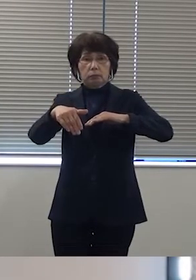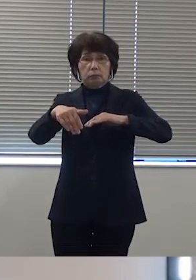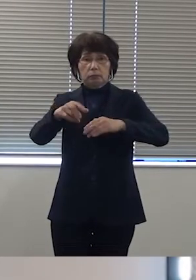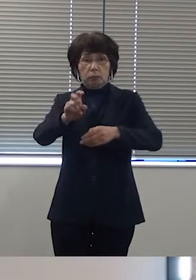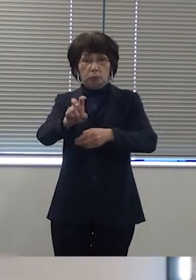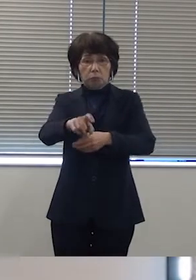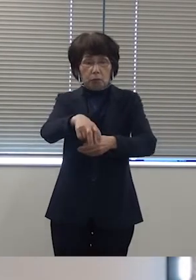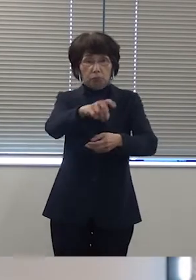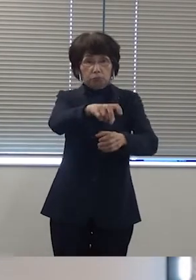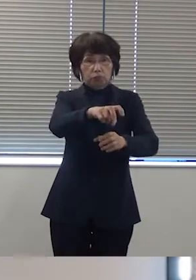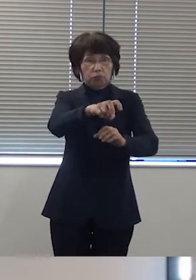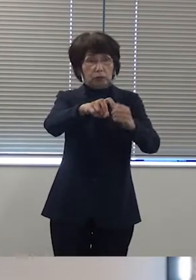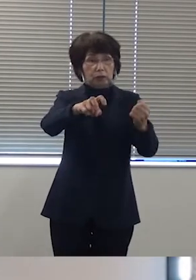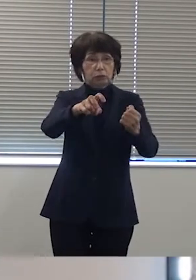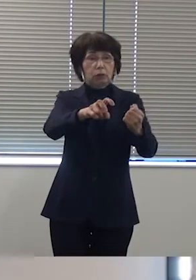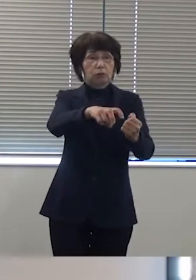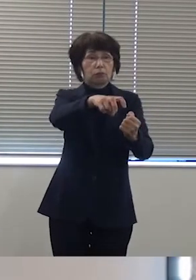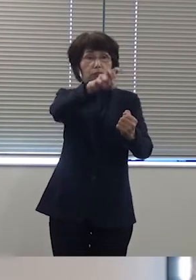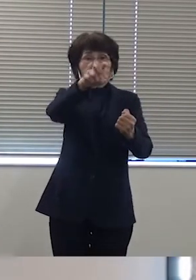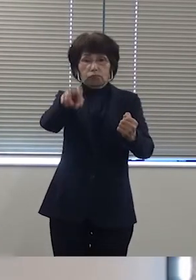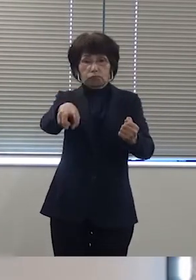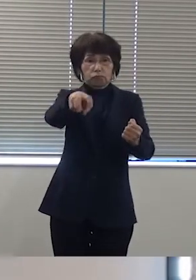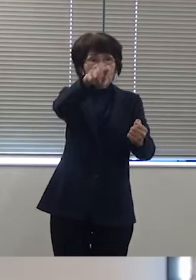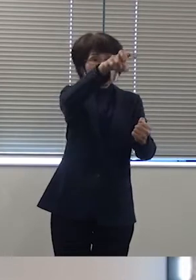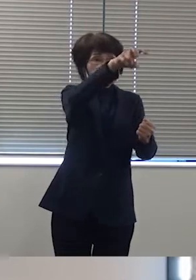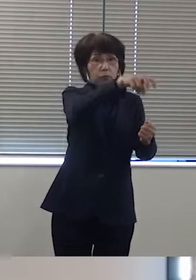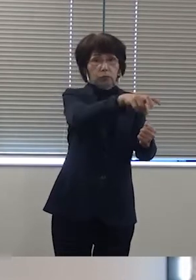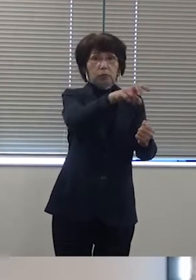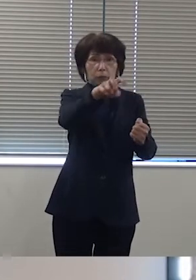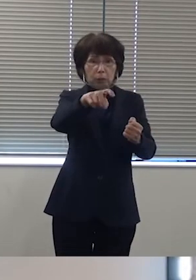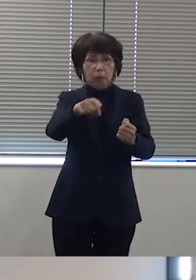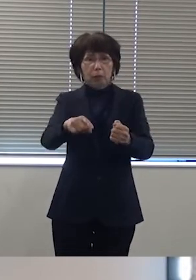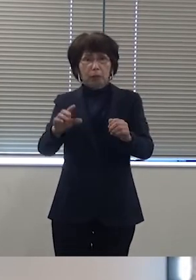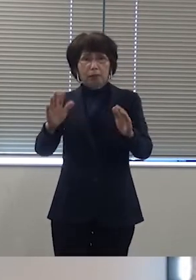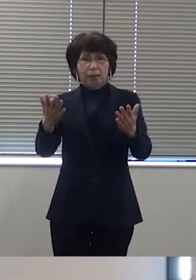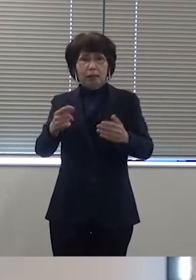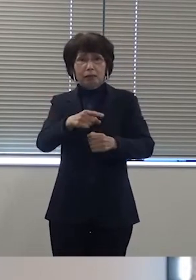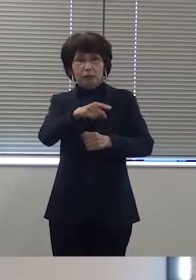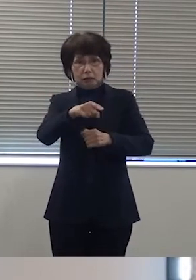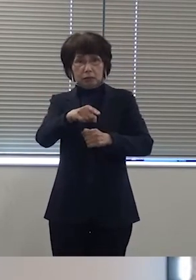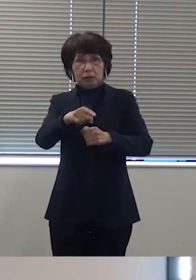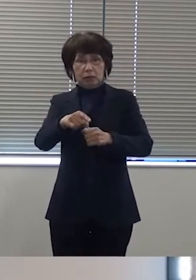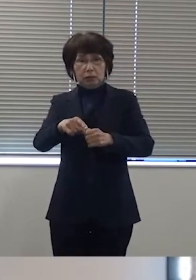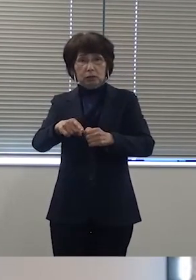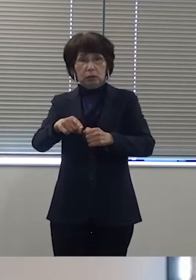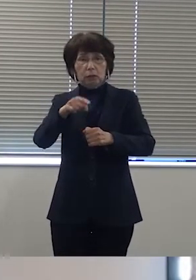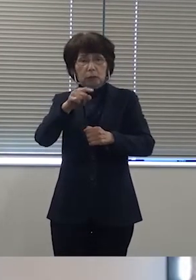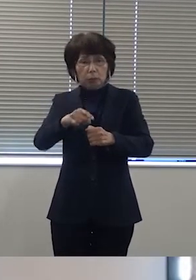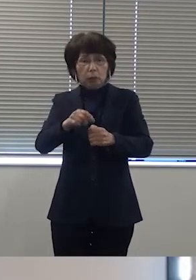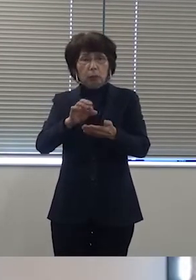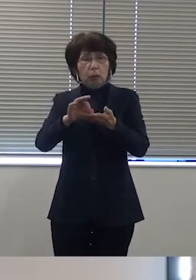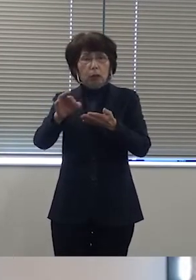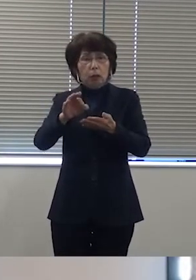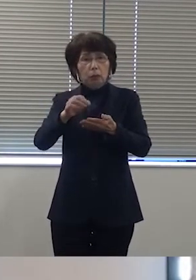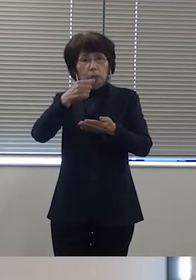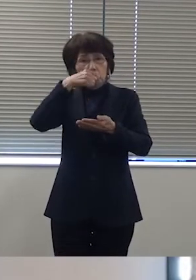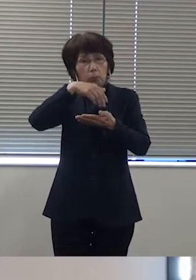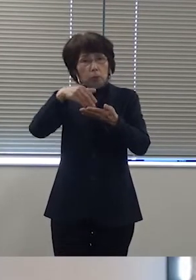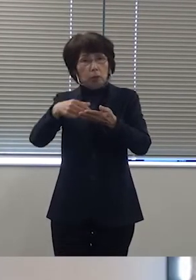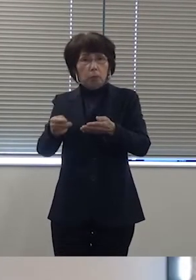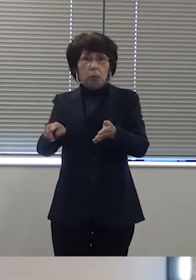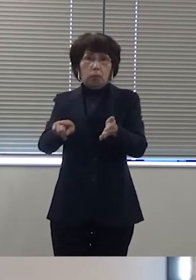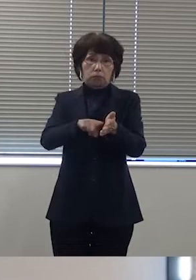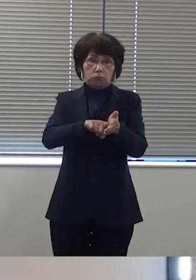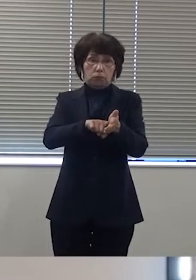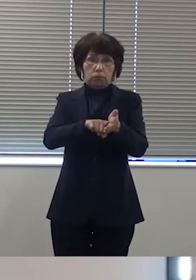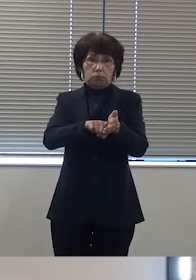ークリフトを買う予算が入れ込んであります。すると免許を取らさないといかんので、免許を取らすとかいう対応は十分にし